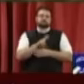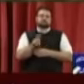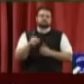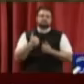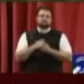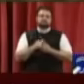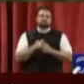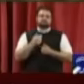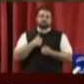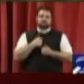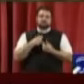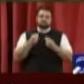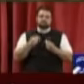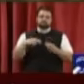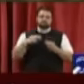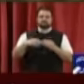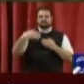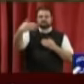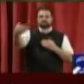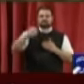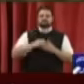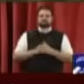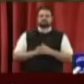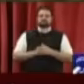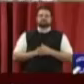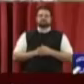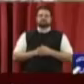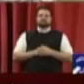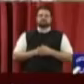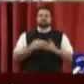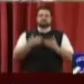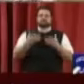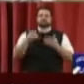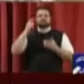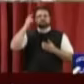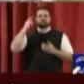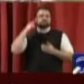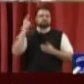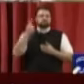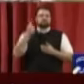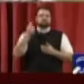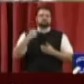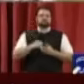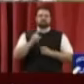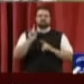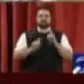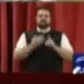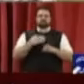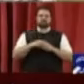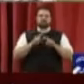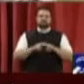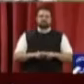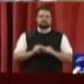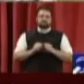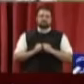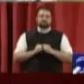prietenii mele bune sunt la distanță, tocmai. Măi, știi ce am auzit la un moment dat? Că, cica, dacă vrei să rămâi,